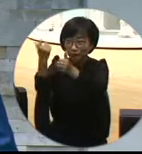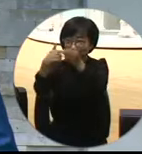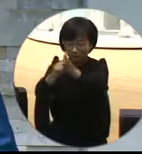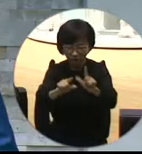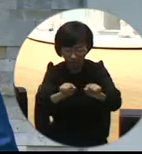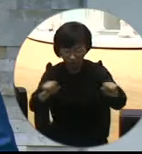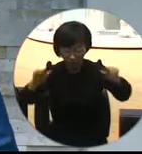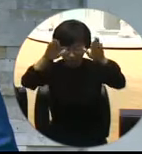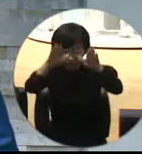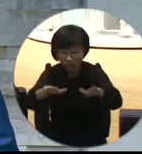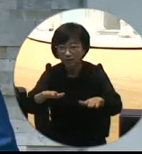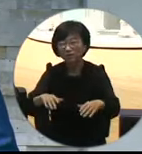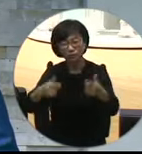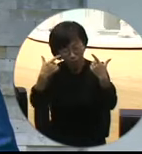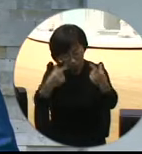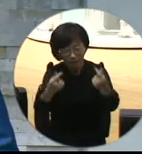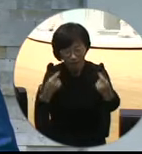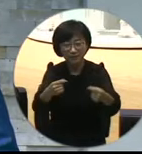어리석은 짓들.